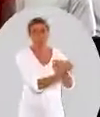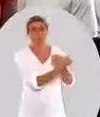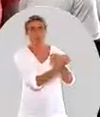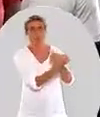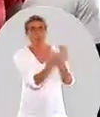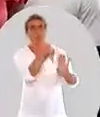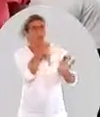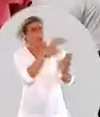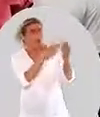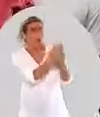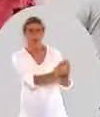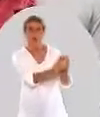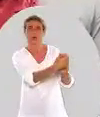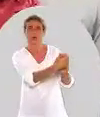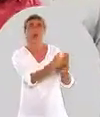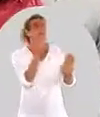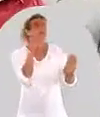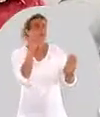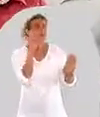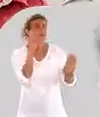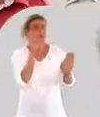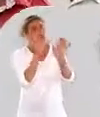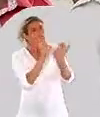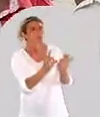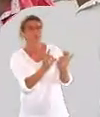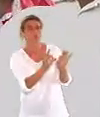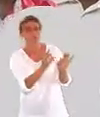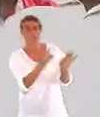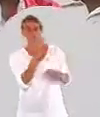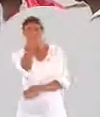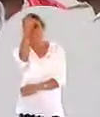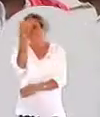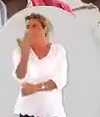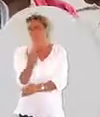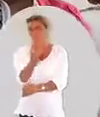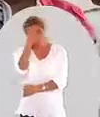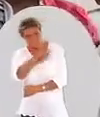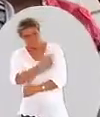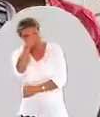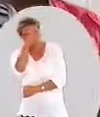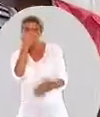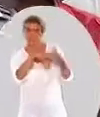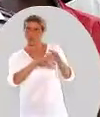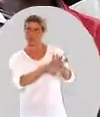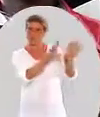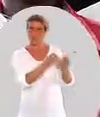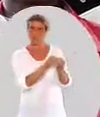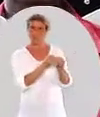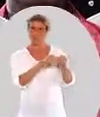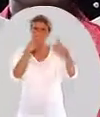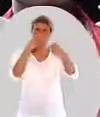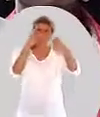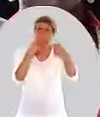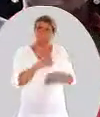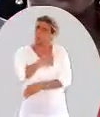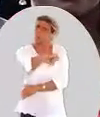communautés je veux d'abord avoir une pensée pour celles et ceux qui ont été éprouvés par le chagrin que